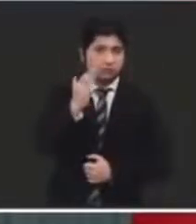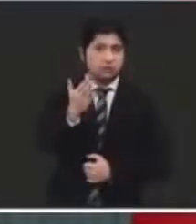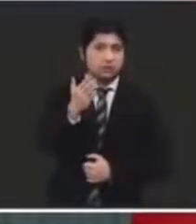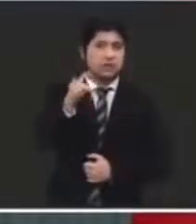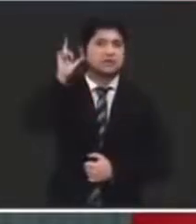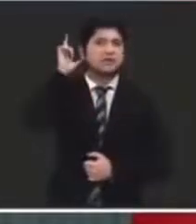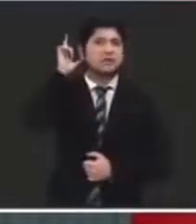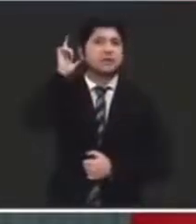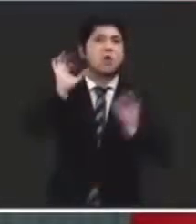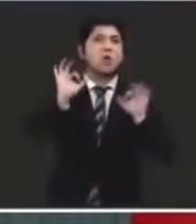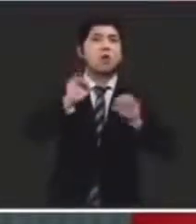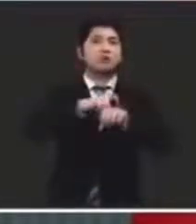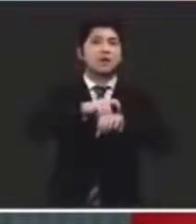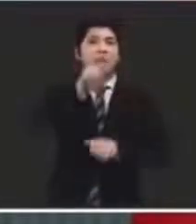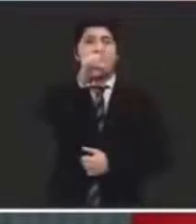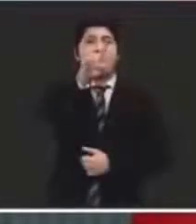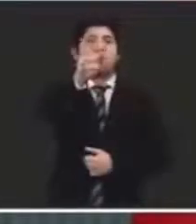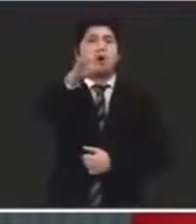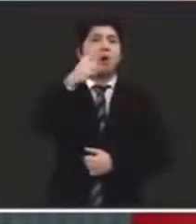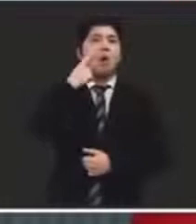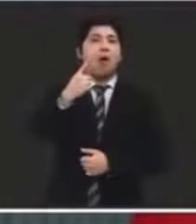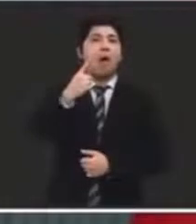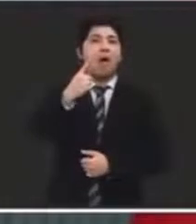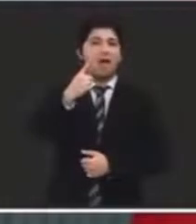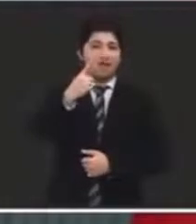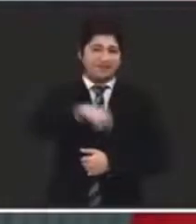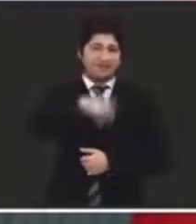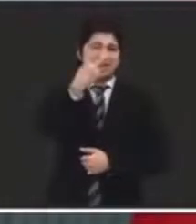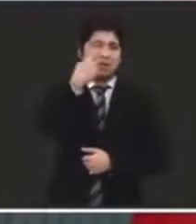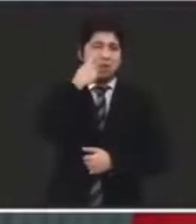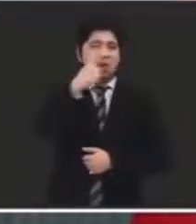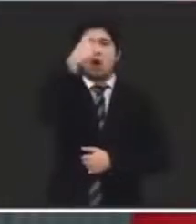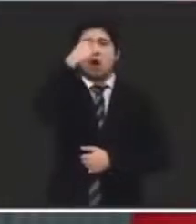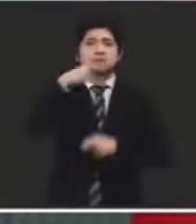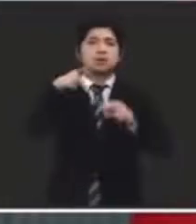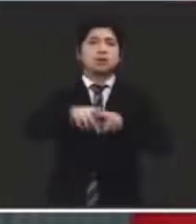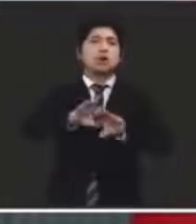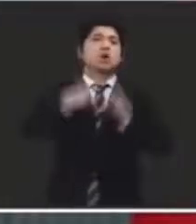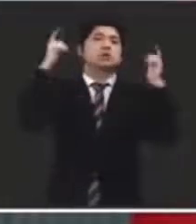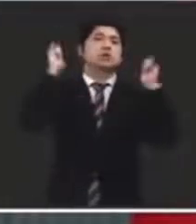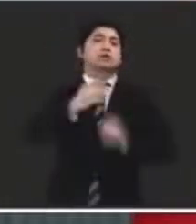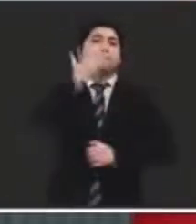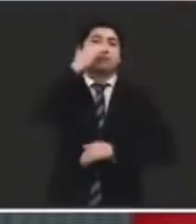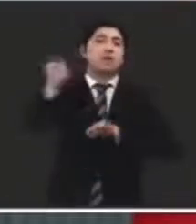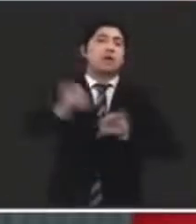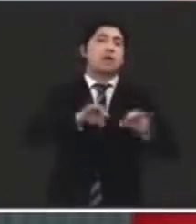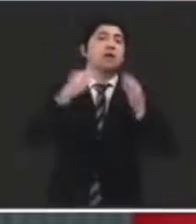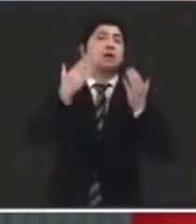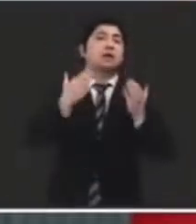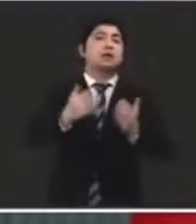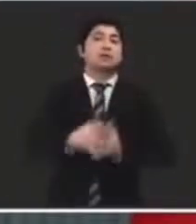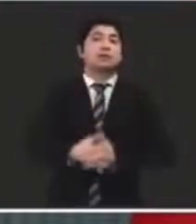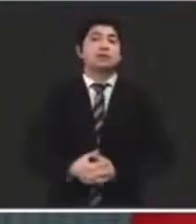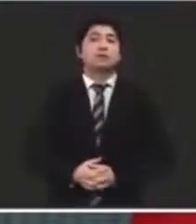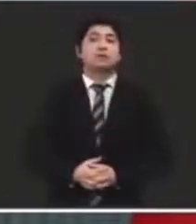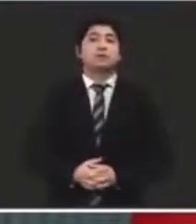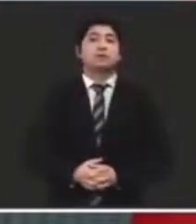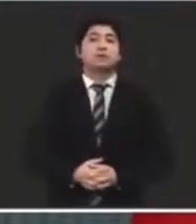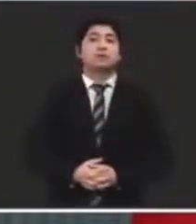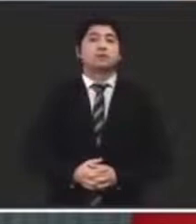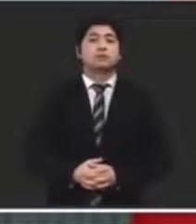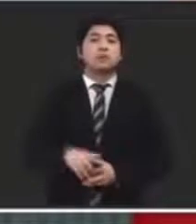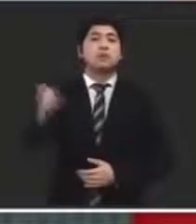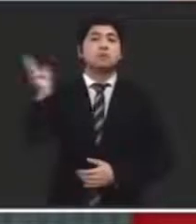Çarşamba günü saat 14'te de inşallah resmi açılışını yapacağız ne kadar